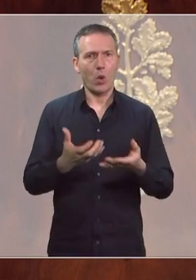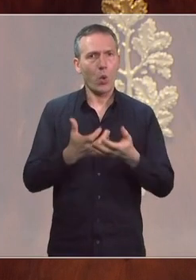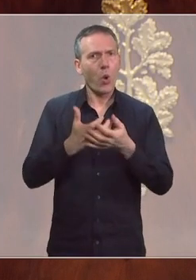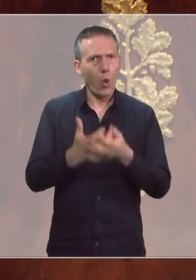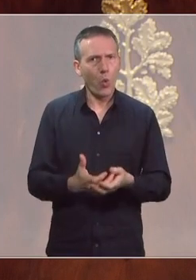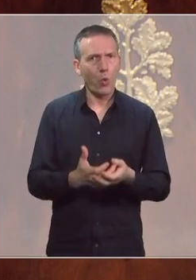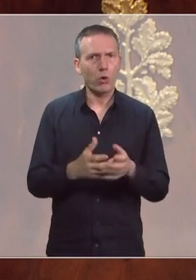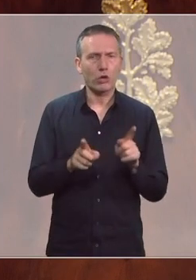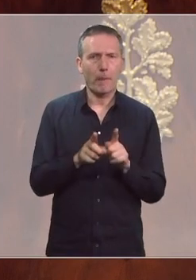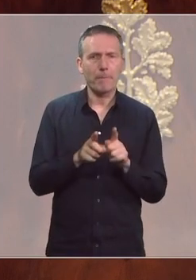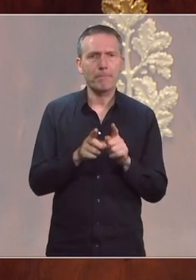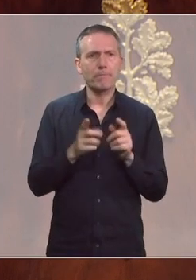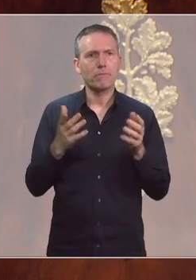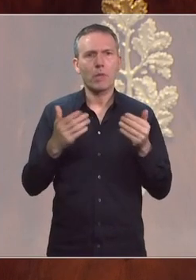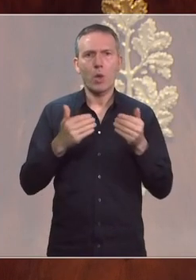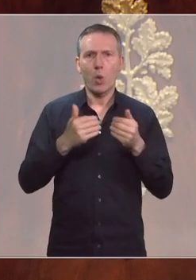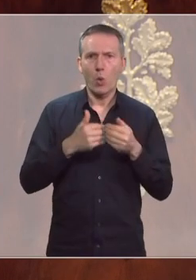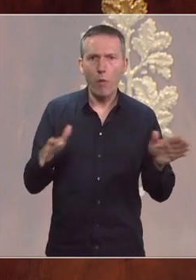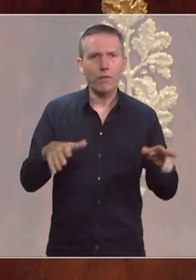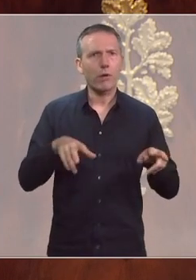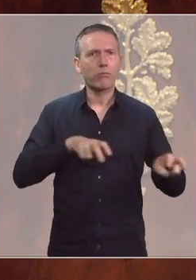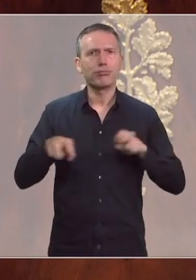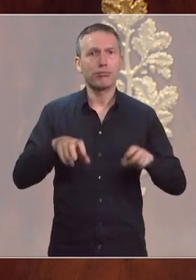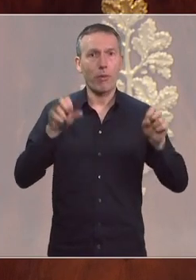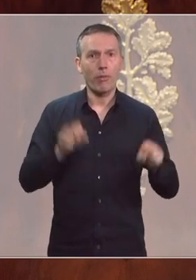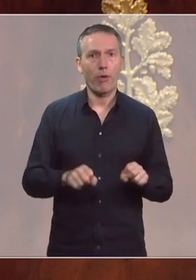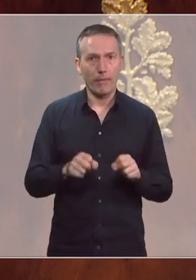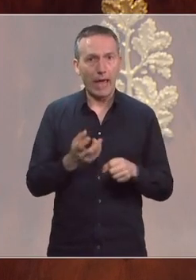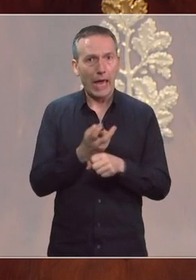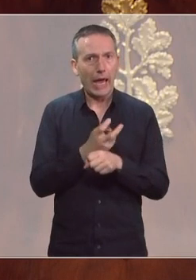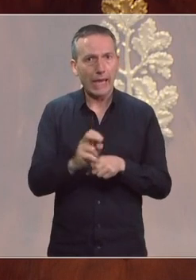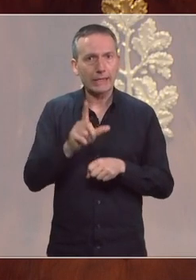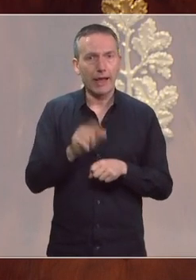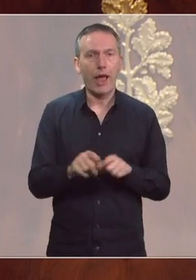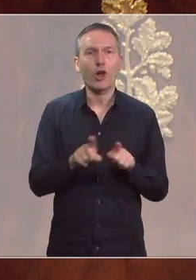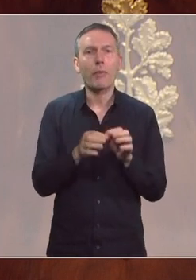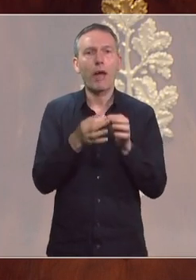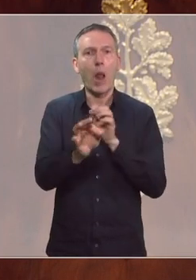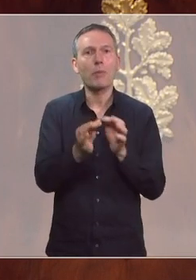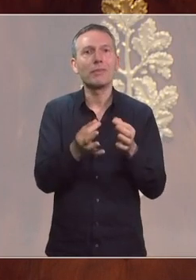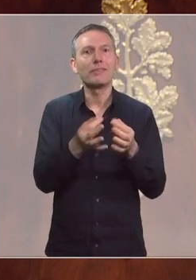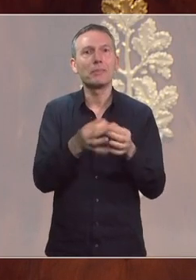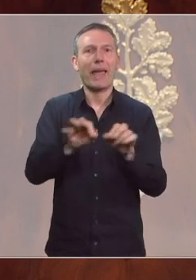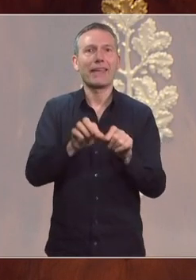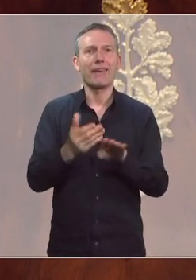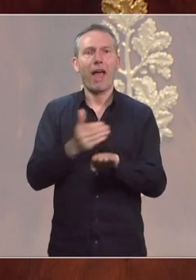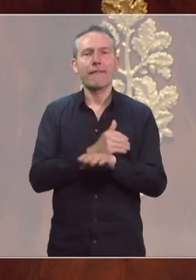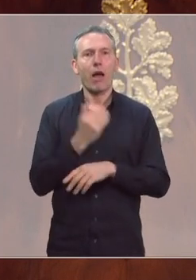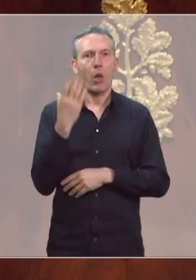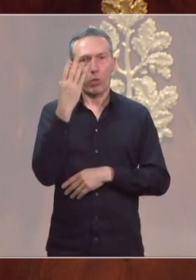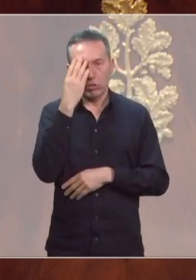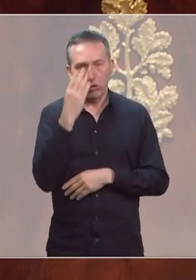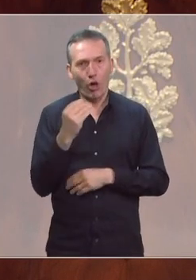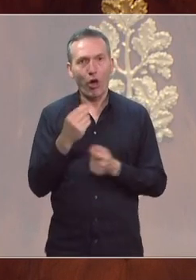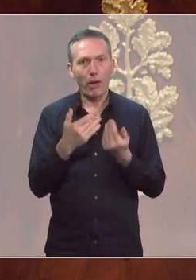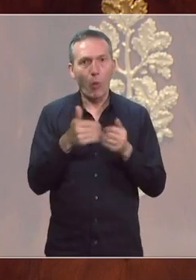celle du déconfinement, avec sa part de risque, rallumer le pays après l'avoir mis en veille, on ne le fait pas sans condition. Et vous